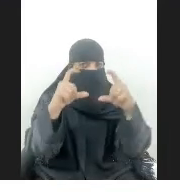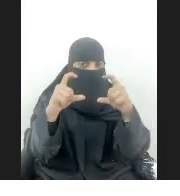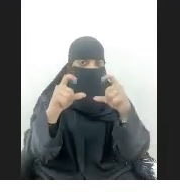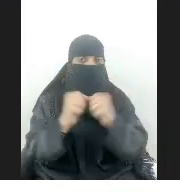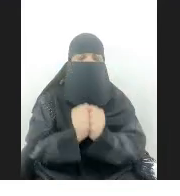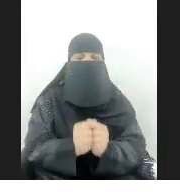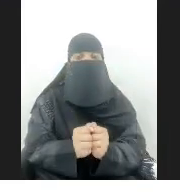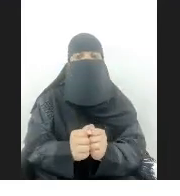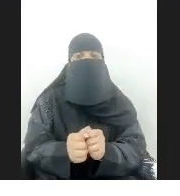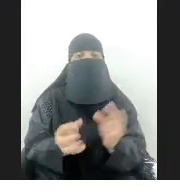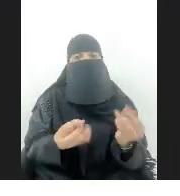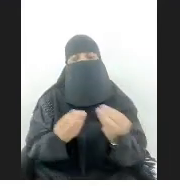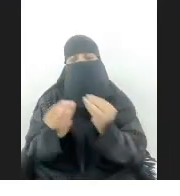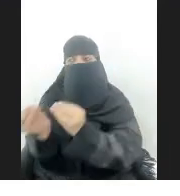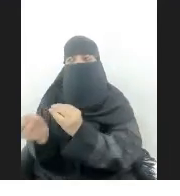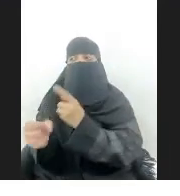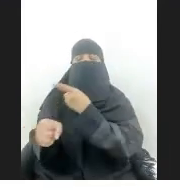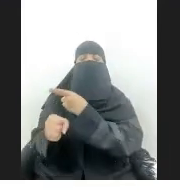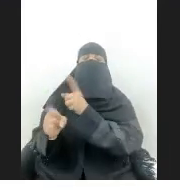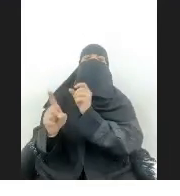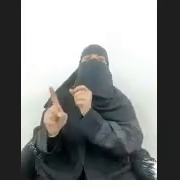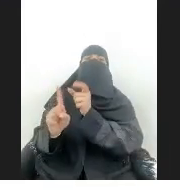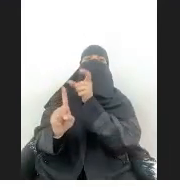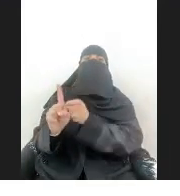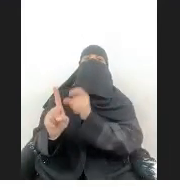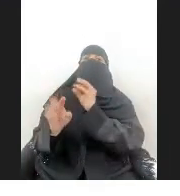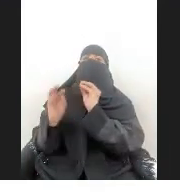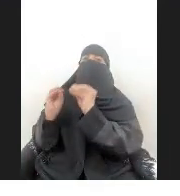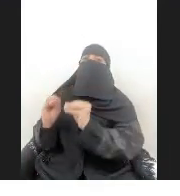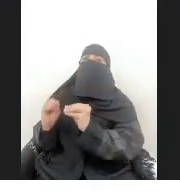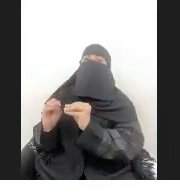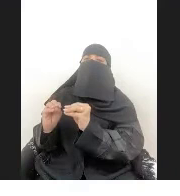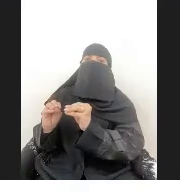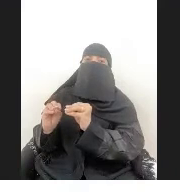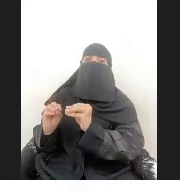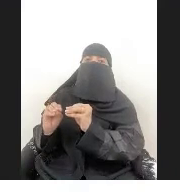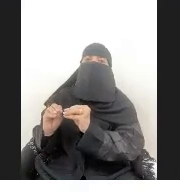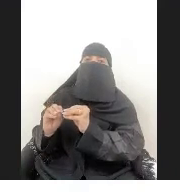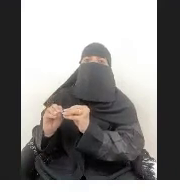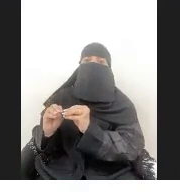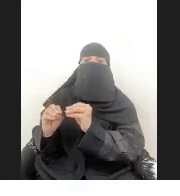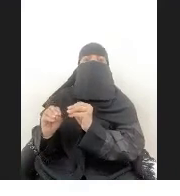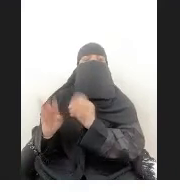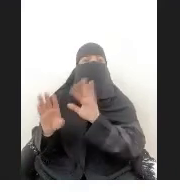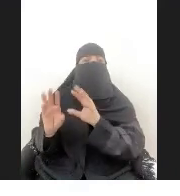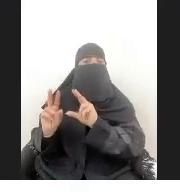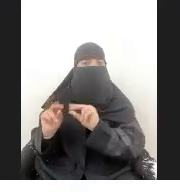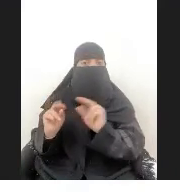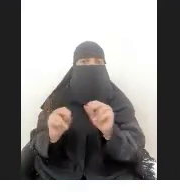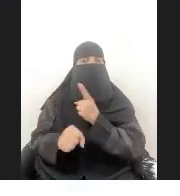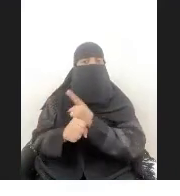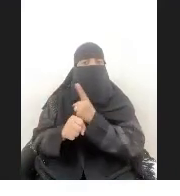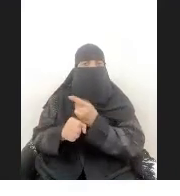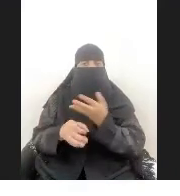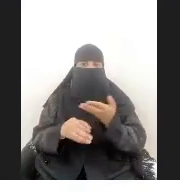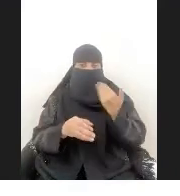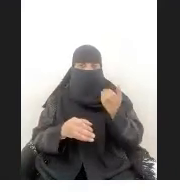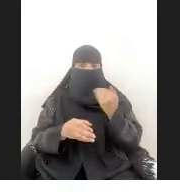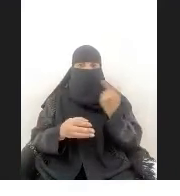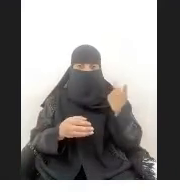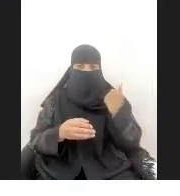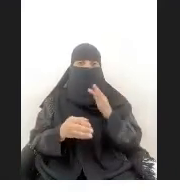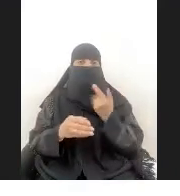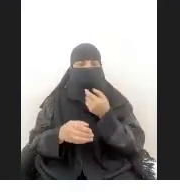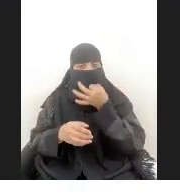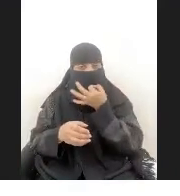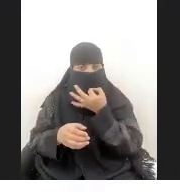وتسلم للمتعلم يرافقها. طبعا مثل ما تكلموا أساتذتنا الكرام وزملائنا الكرام قبل يعني شوي، كيف